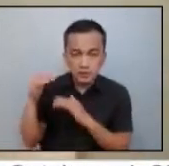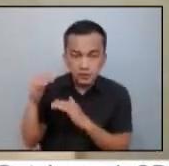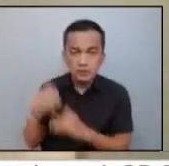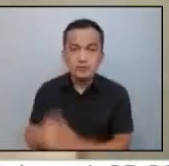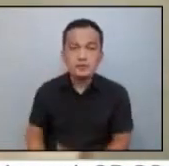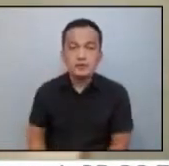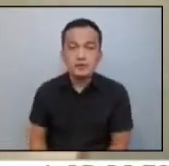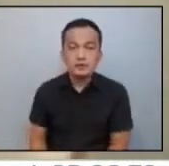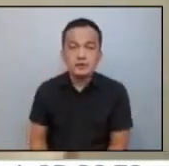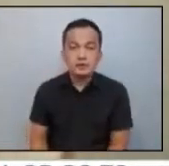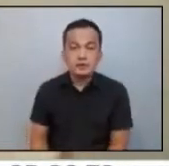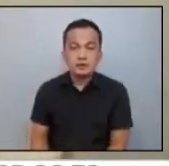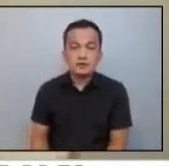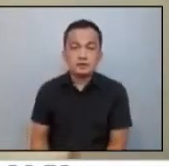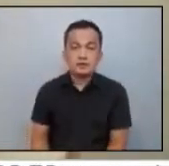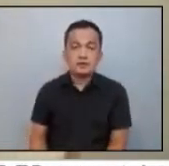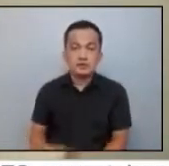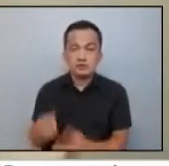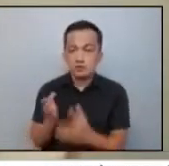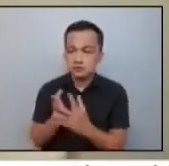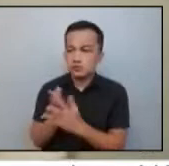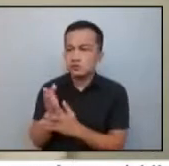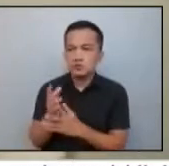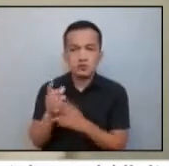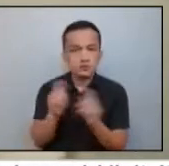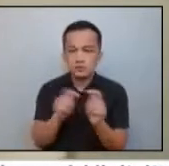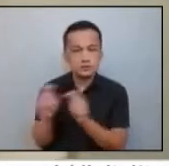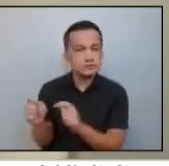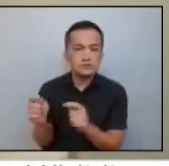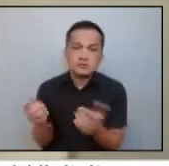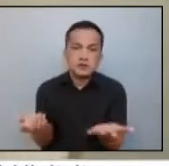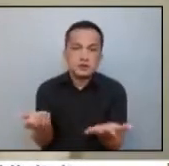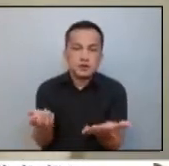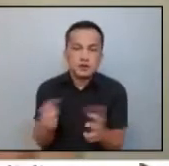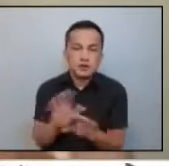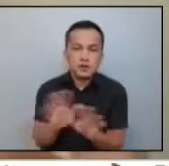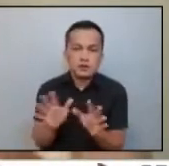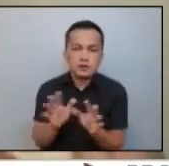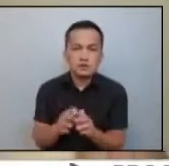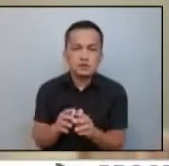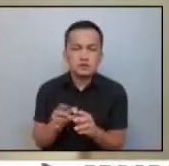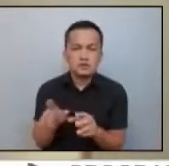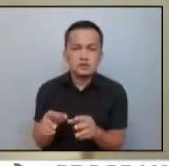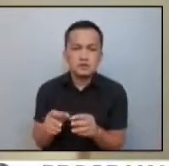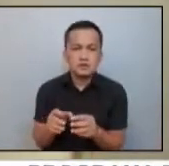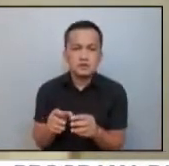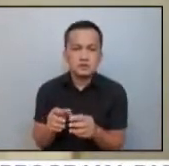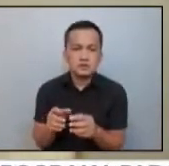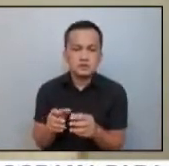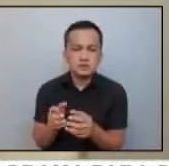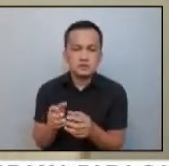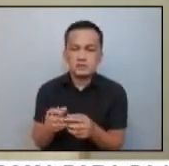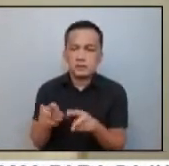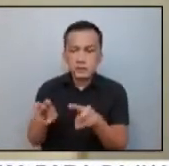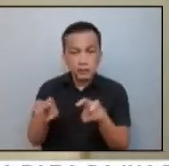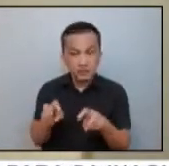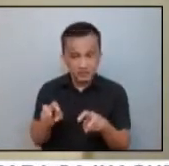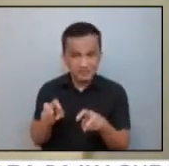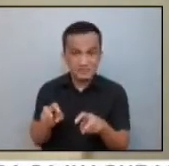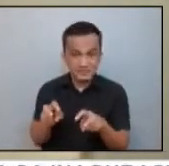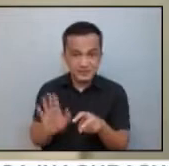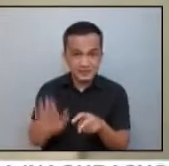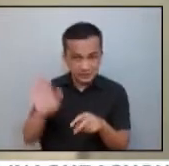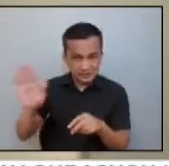another lease of life through transplantation. So wag po natin sana po itong ipagkait sa kanila. Lagi ko